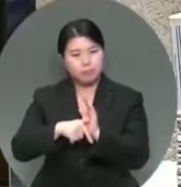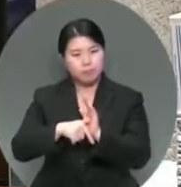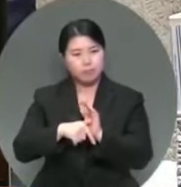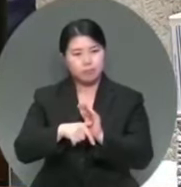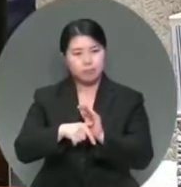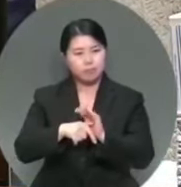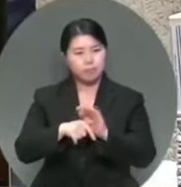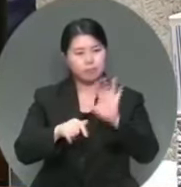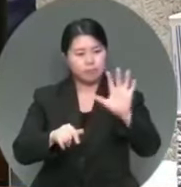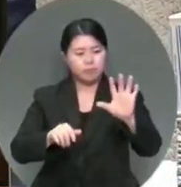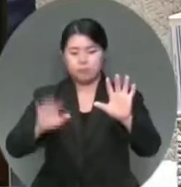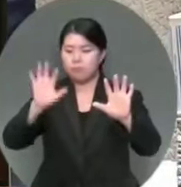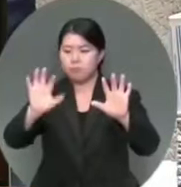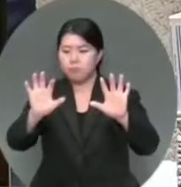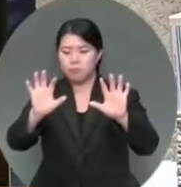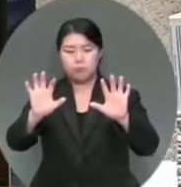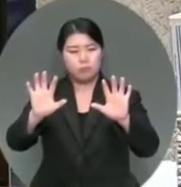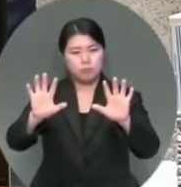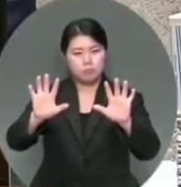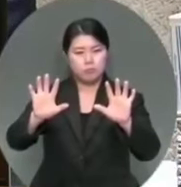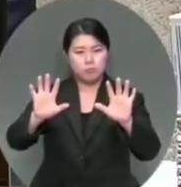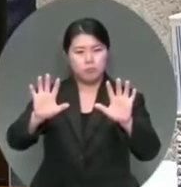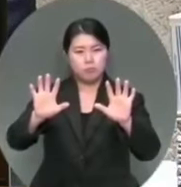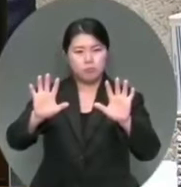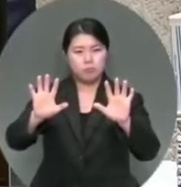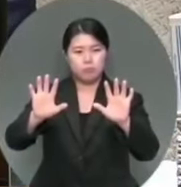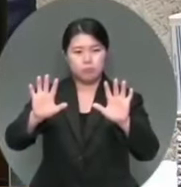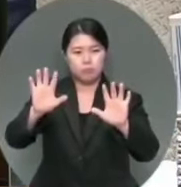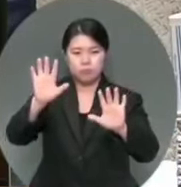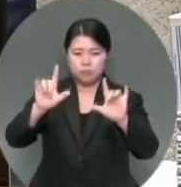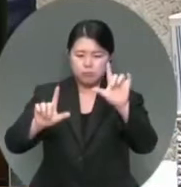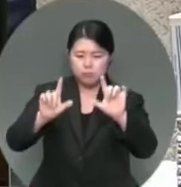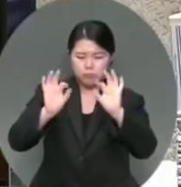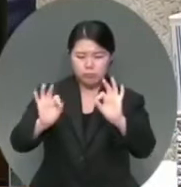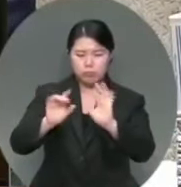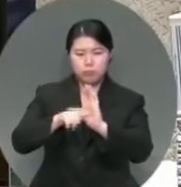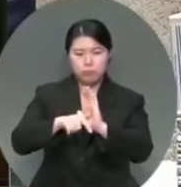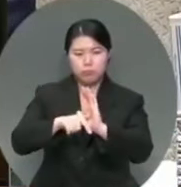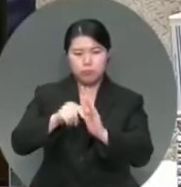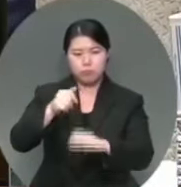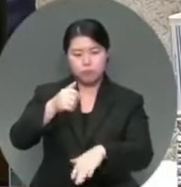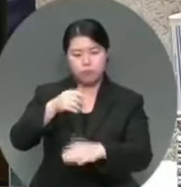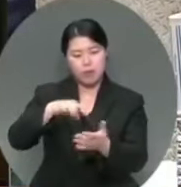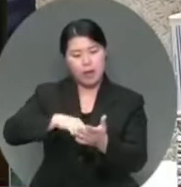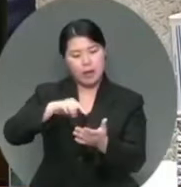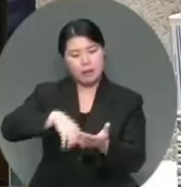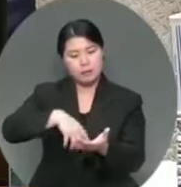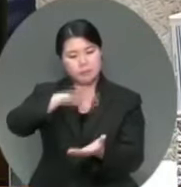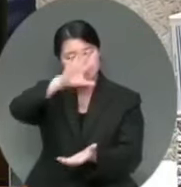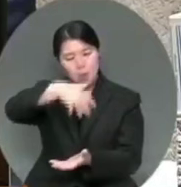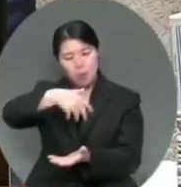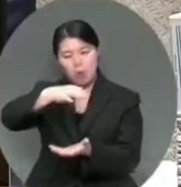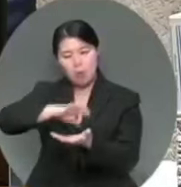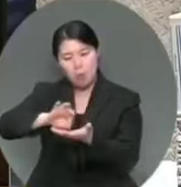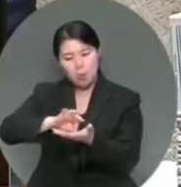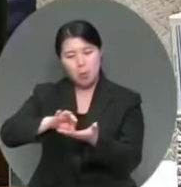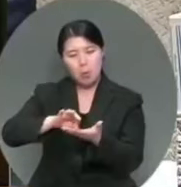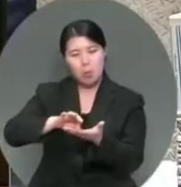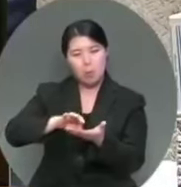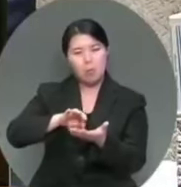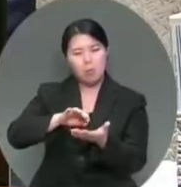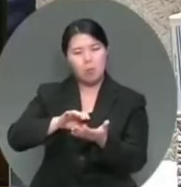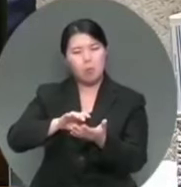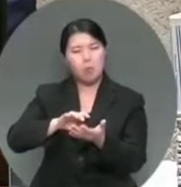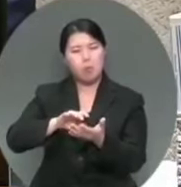세수 오차의 이 결과를 바꾸기에는 부족하다라는 그런 생각이